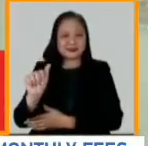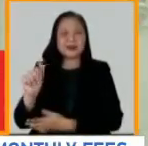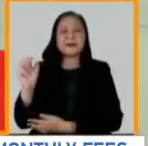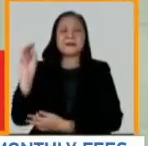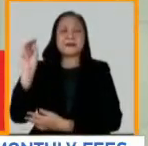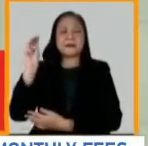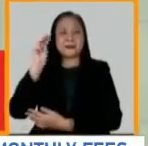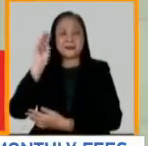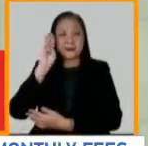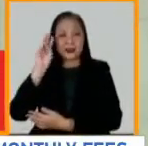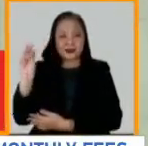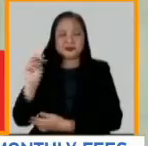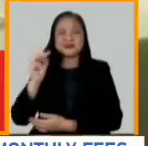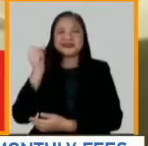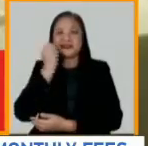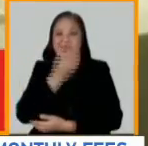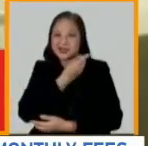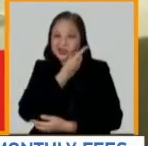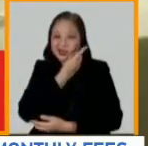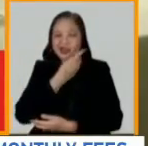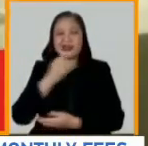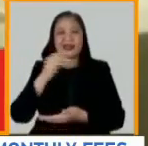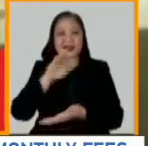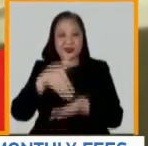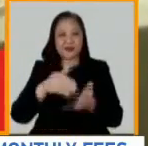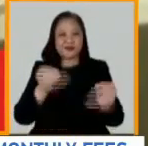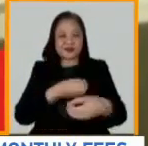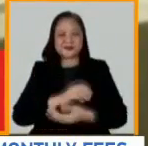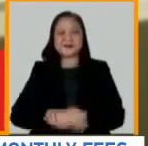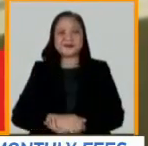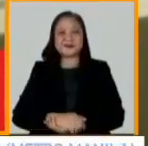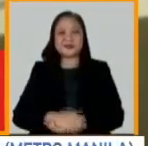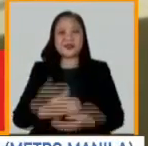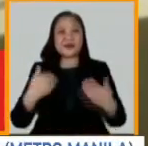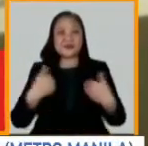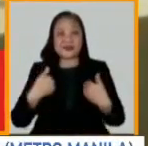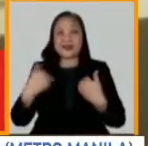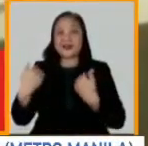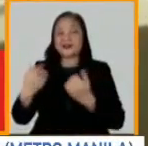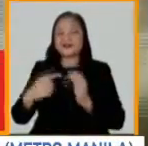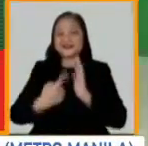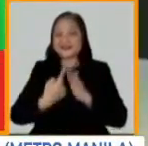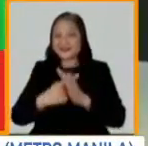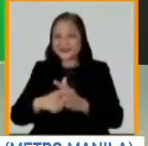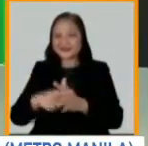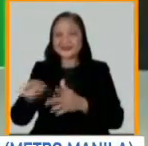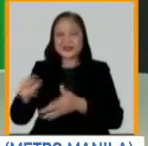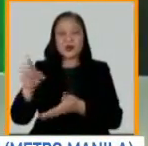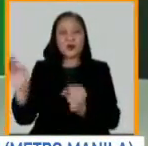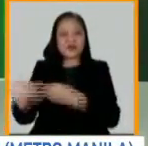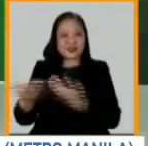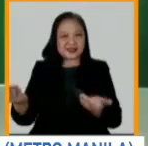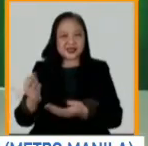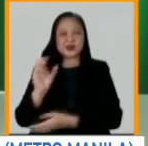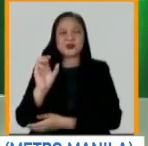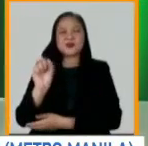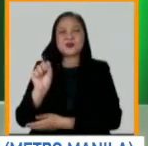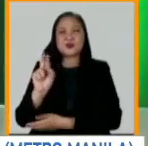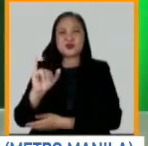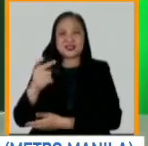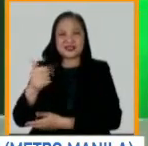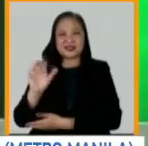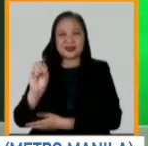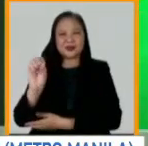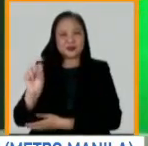Headquarters. Nagkaroon din ng inaugurasyon sa kanilang headquarters sa Bislig City sa Surigao del Sur. Assalamualaikum. Sa kanyang programang